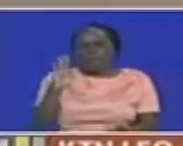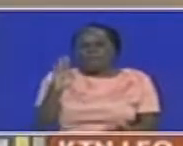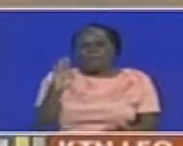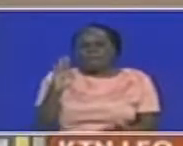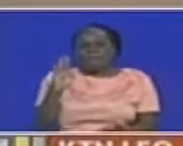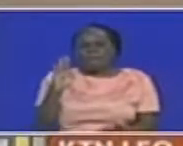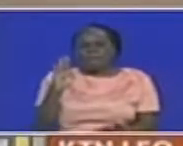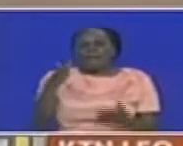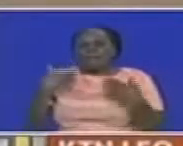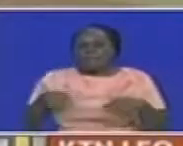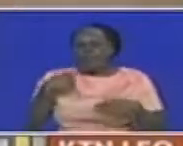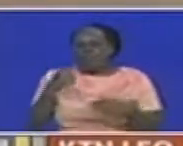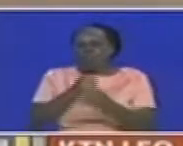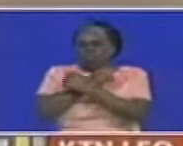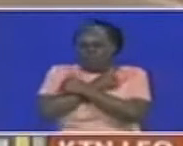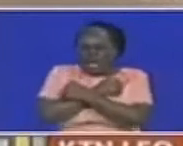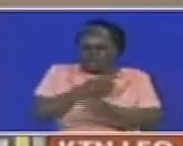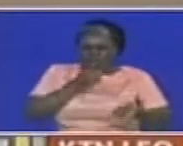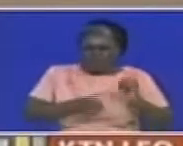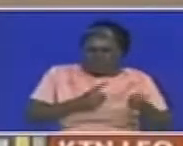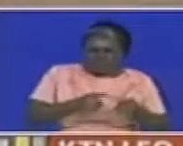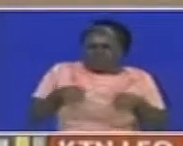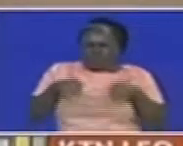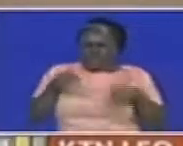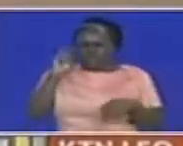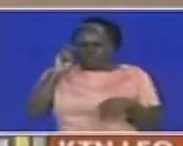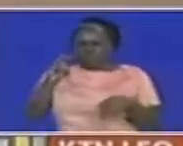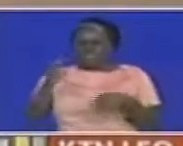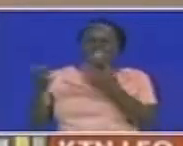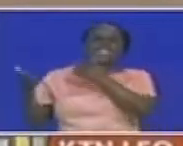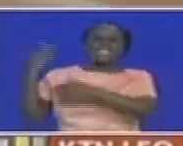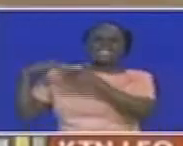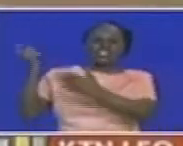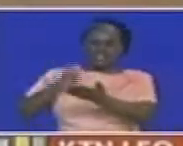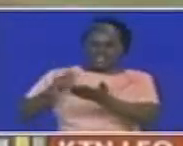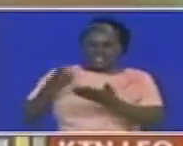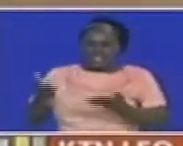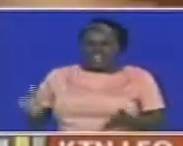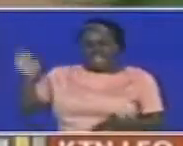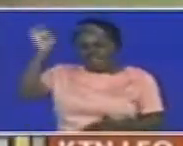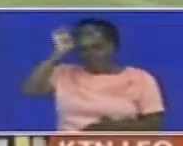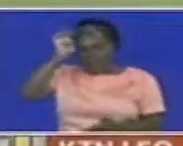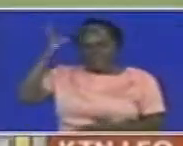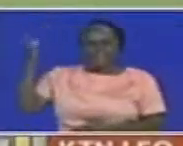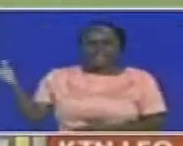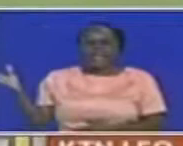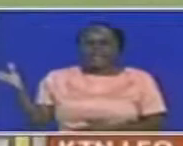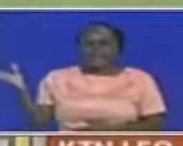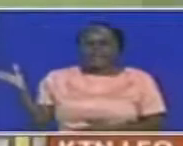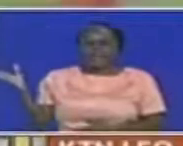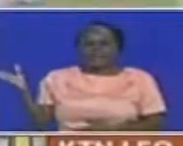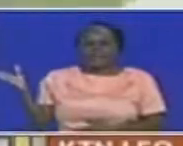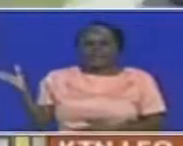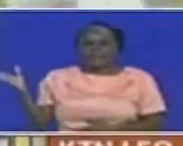Wapenzi wa riadha watalazimika kusubiri kuona historia ikiandikwa kwenye mbio za CAS Marathon, ambapo bingwa mtetezi hajawahi kuhifadhi taji lake.